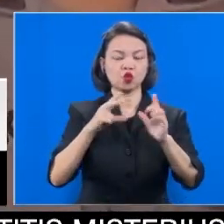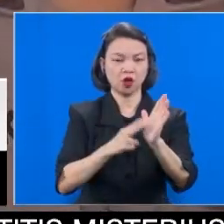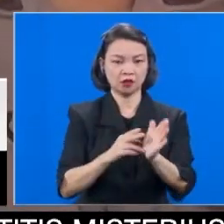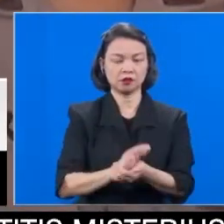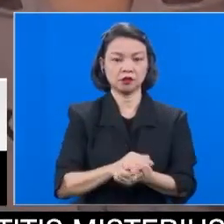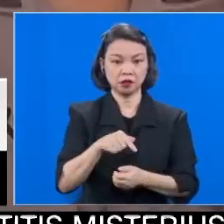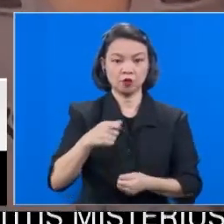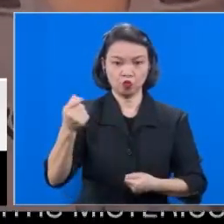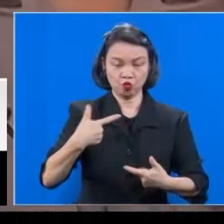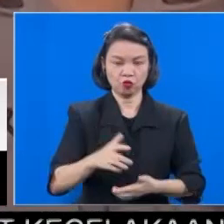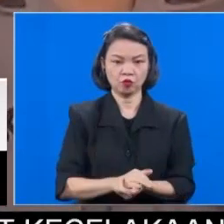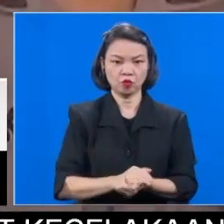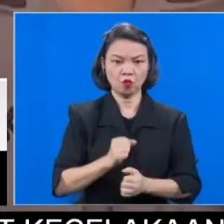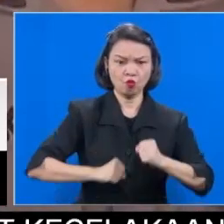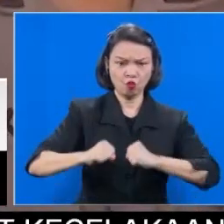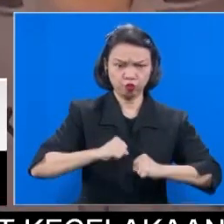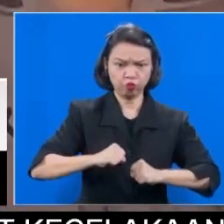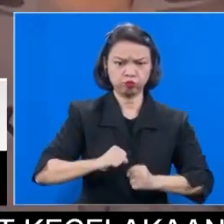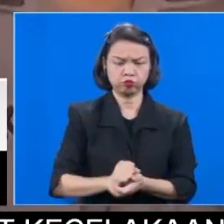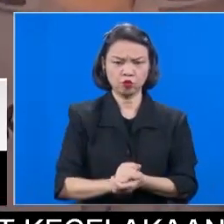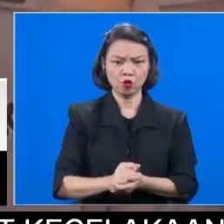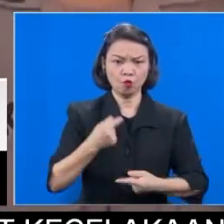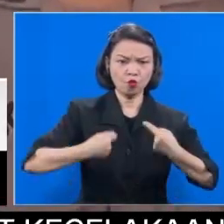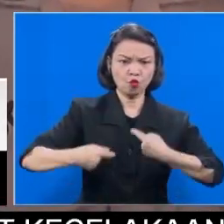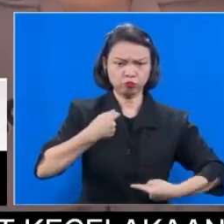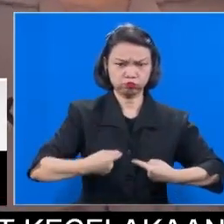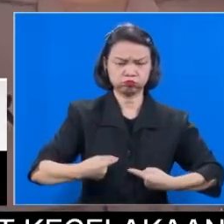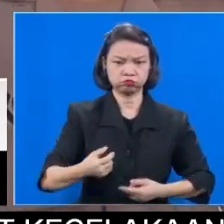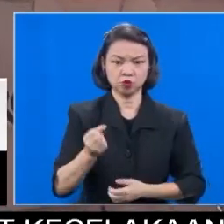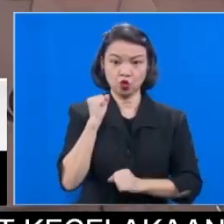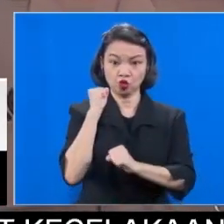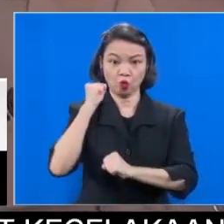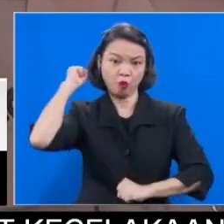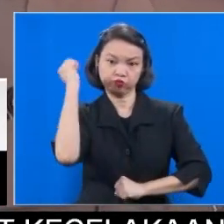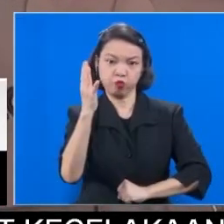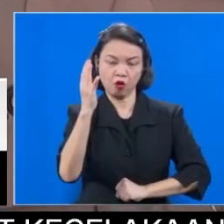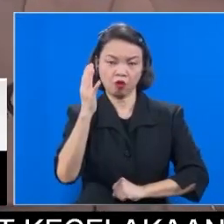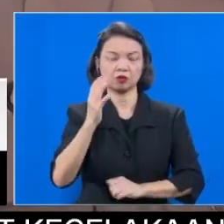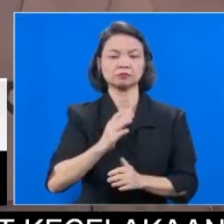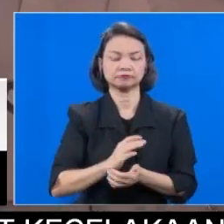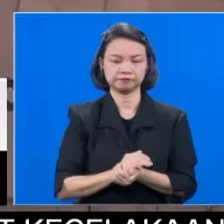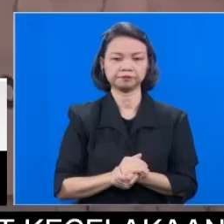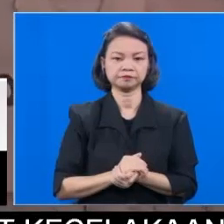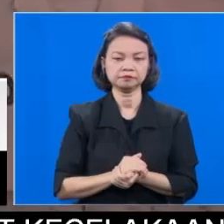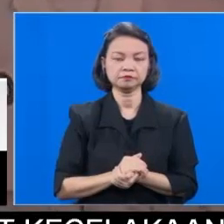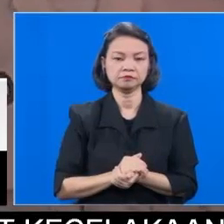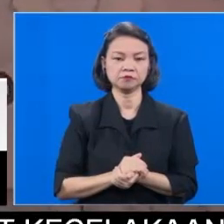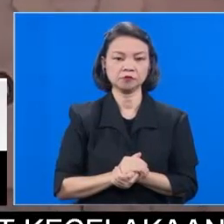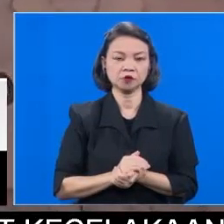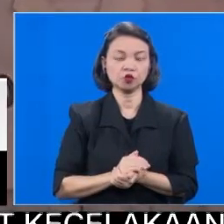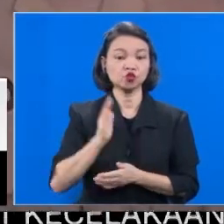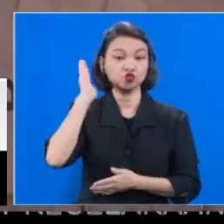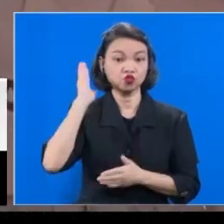perlawanan dan bergerak cepat melukai ya kalau sudah dengan tombak yang tadinya ketika disiapin tamabak to